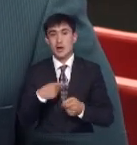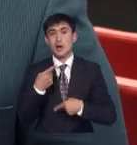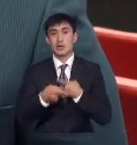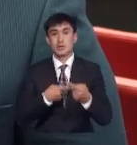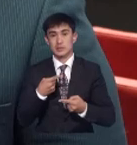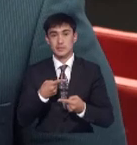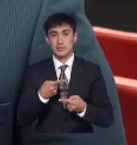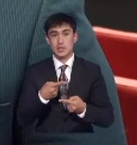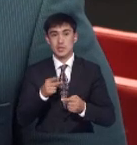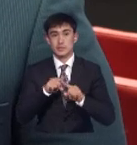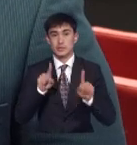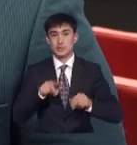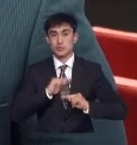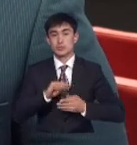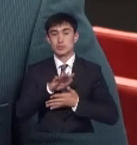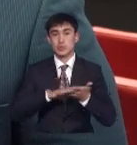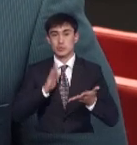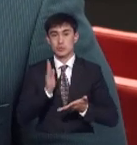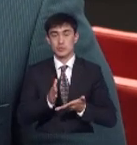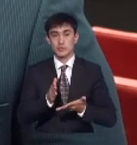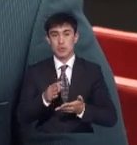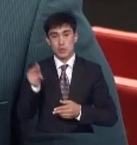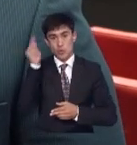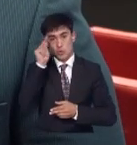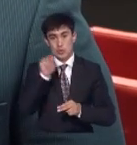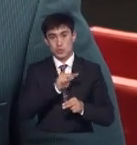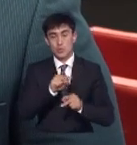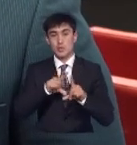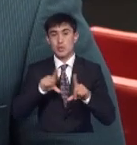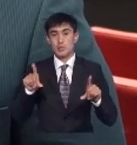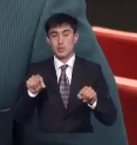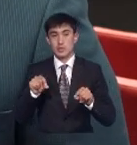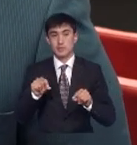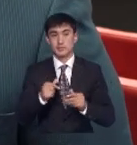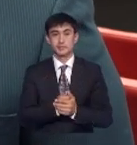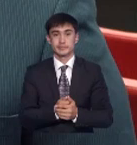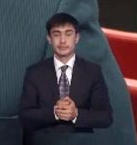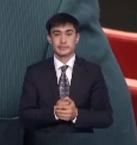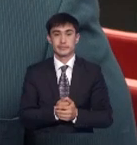сол сертификатпен жұмыстарын атқара береді. Және де оқыту мекемелері,